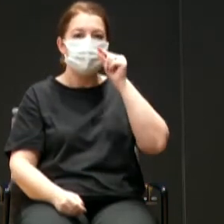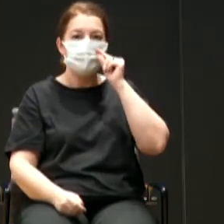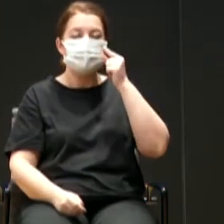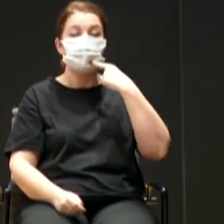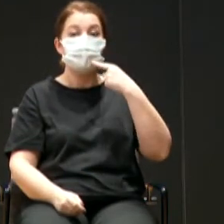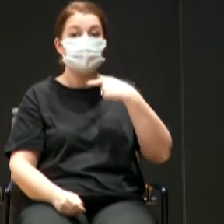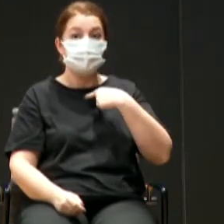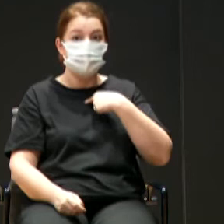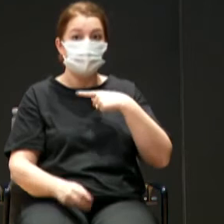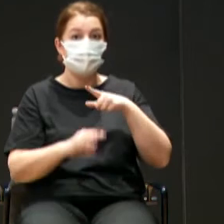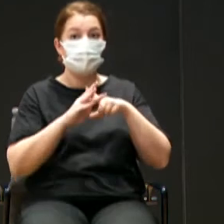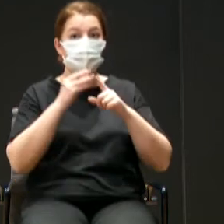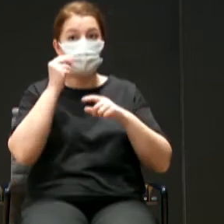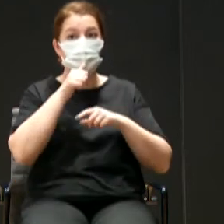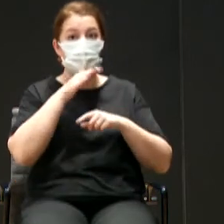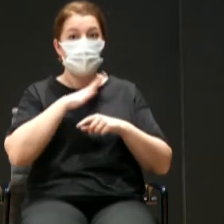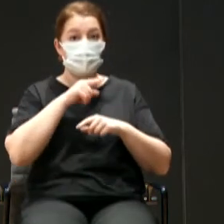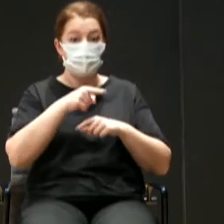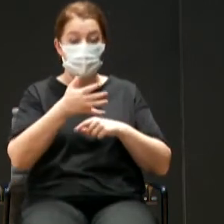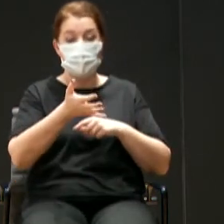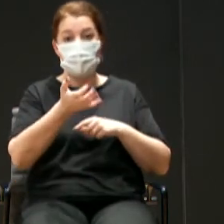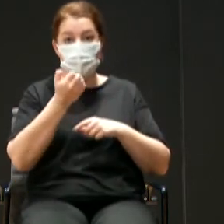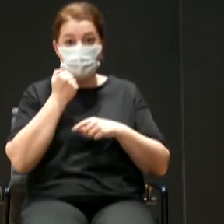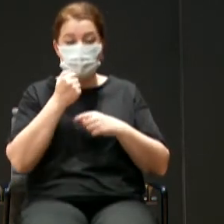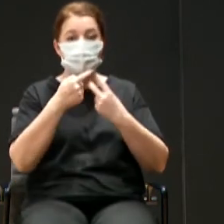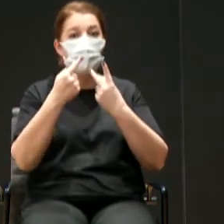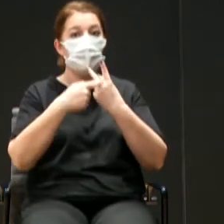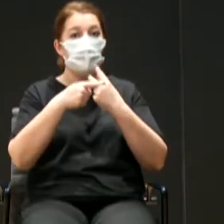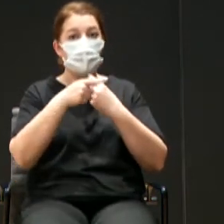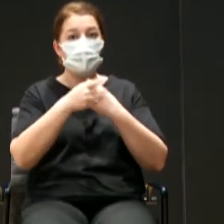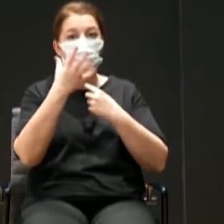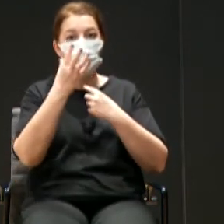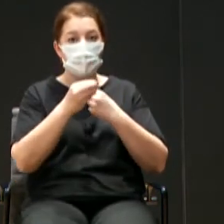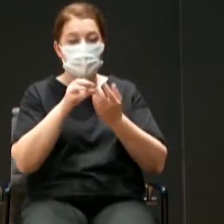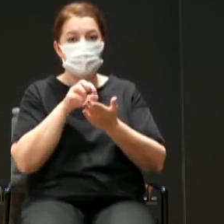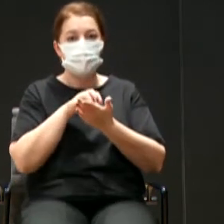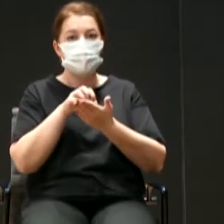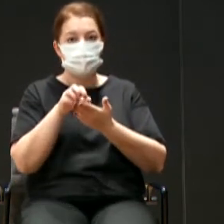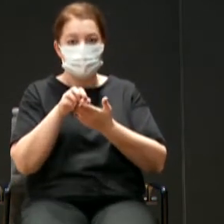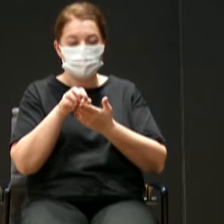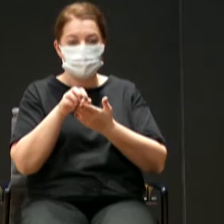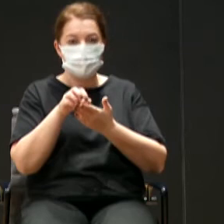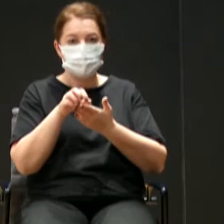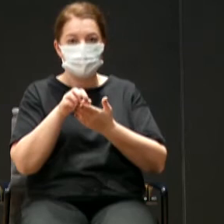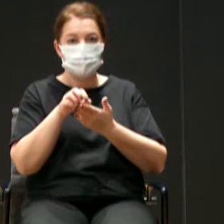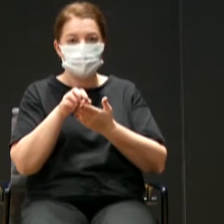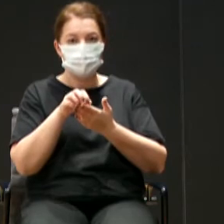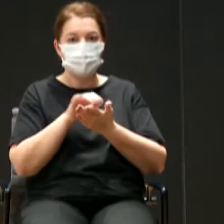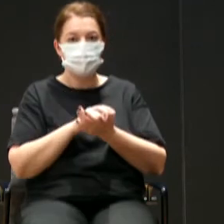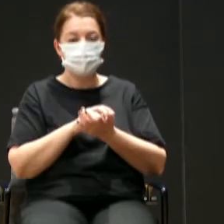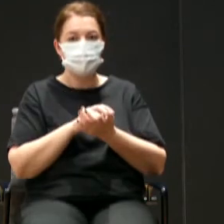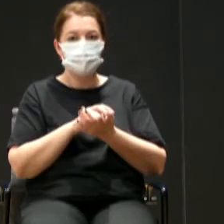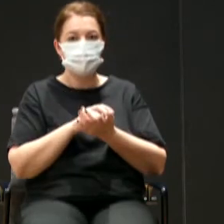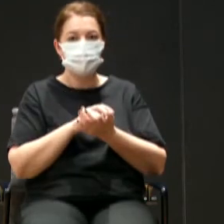söyledi. Dedi ki, Ekrem İmamoğlu burayı alacak, Yakuplu'dan olan kısmına, yani Yakuplu Caddesi'ne bakan